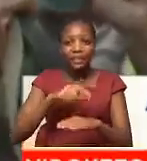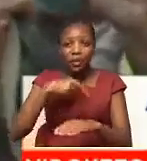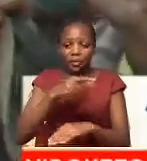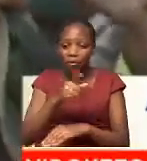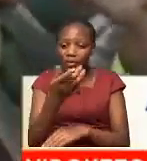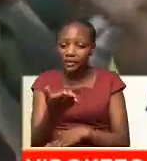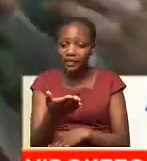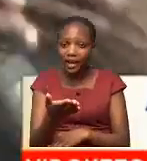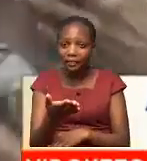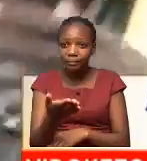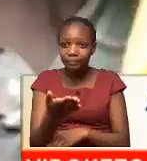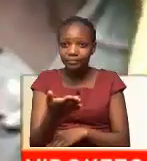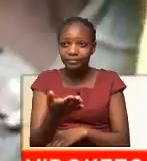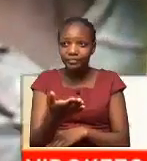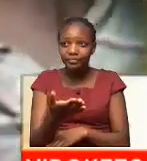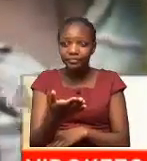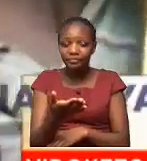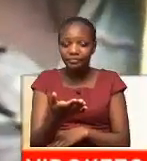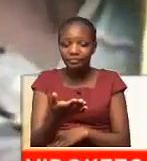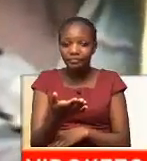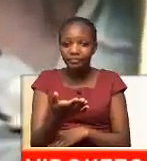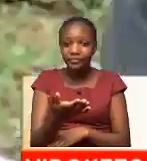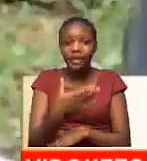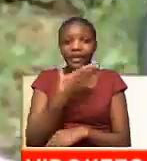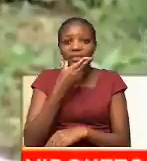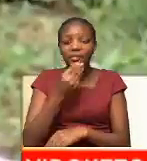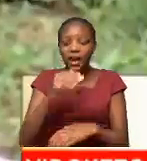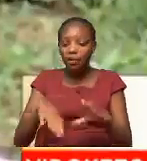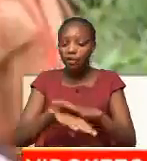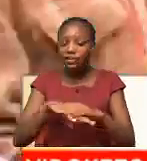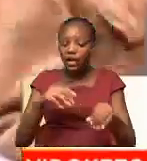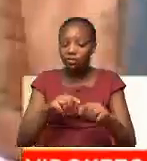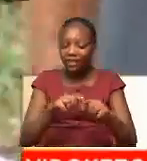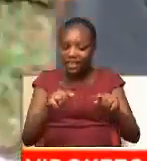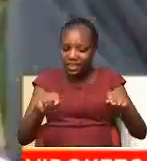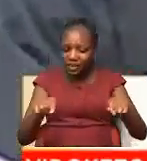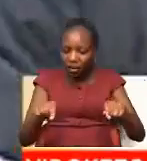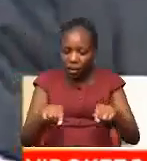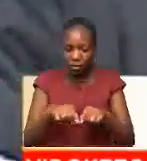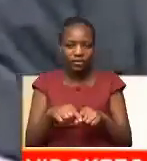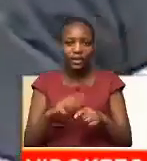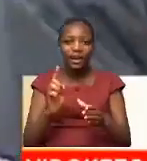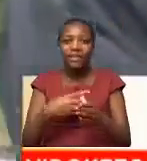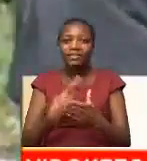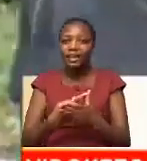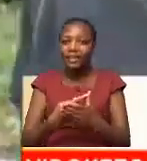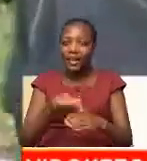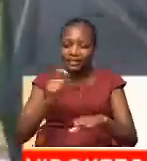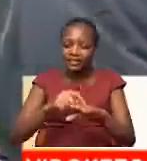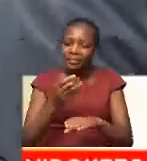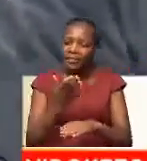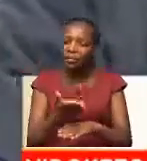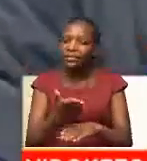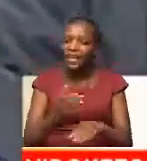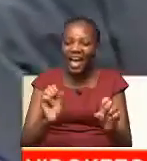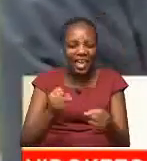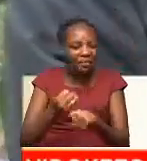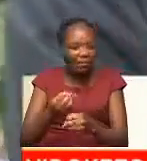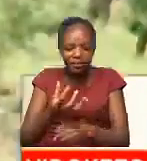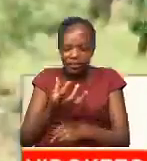tumekuta ametolewa ndani ya shimo. Ako nje. Aligekwa shimo kwa kukosa hewa. Imeleta maafa